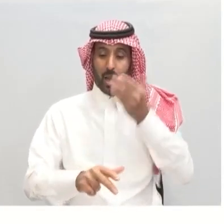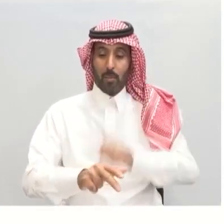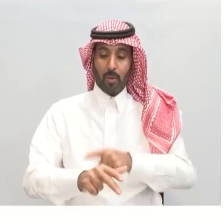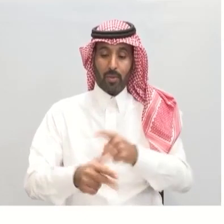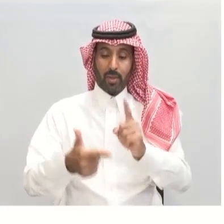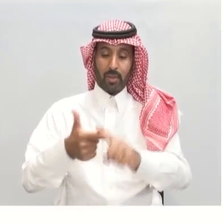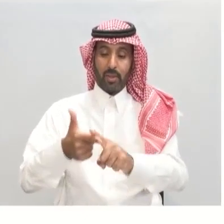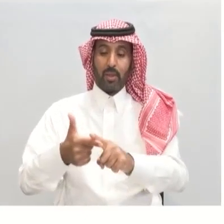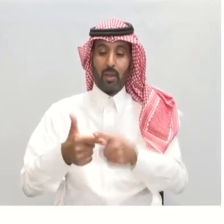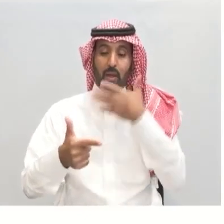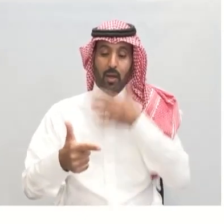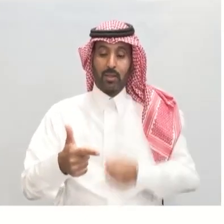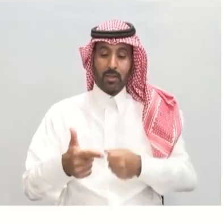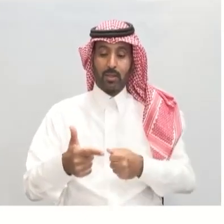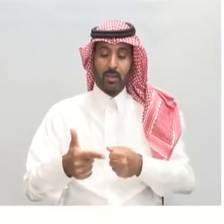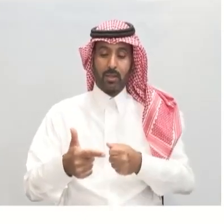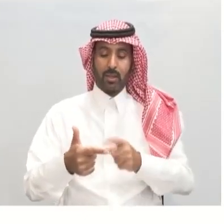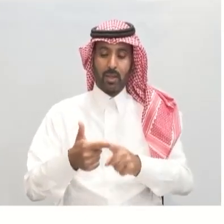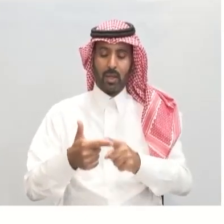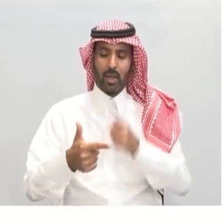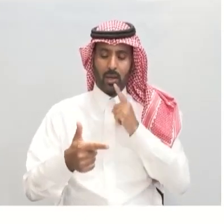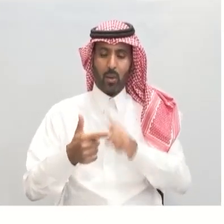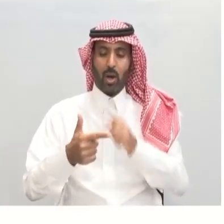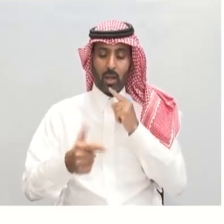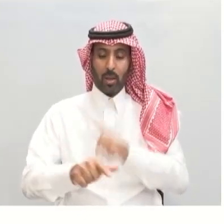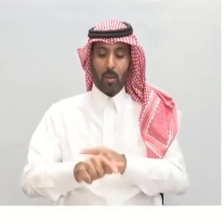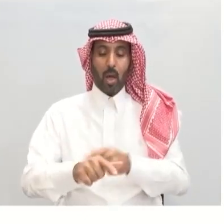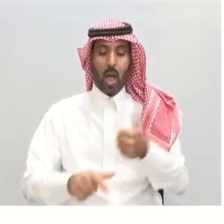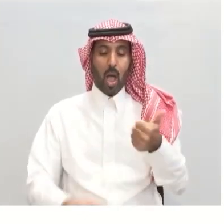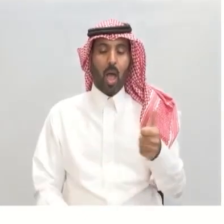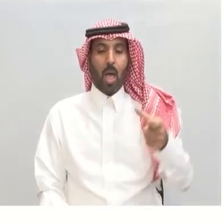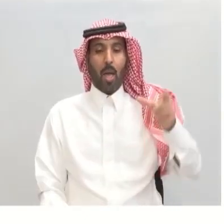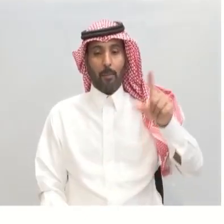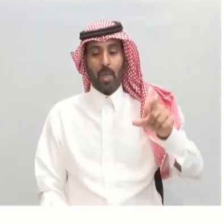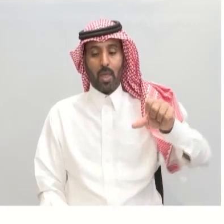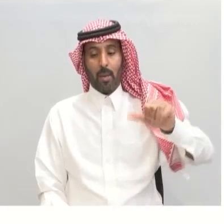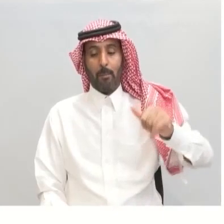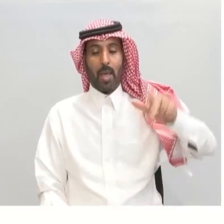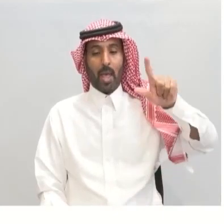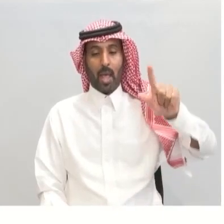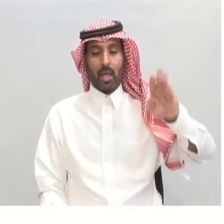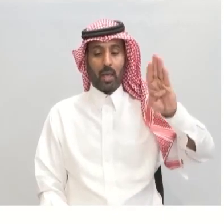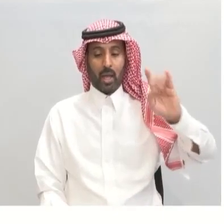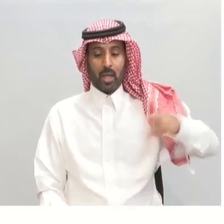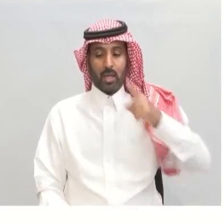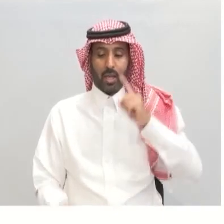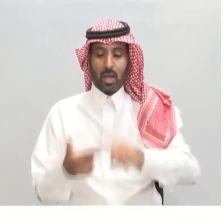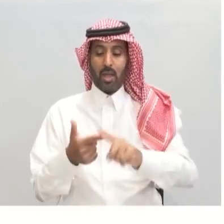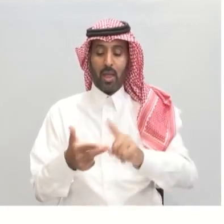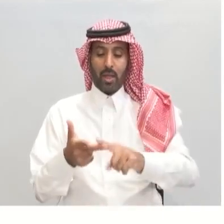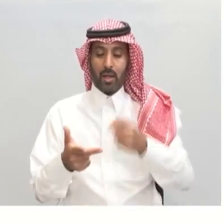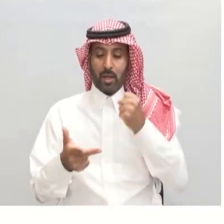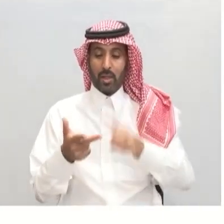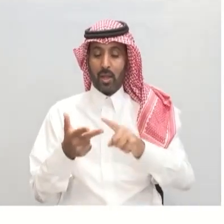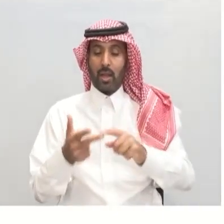الثانيه في عهد ابي بكر الثالثه في عهد عثمان رضي الله تعالى عنهم وارضاهم